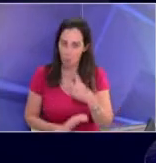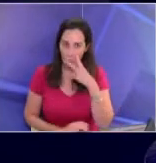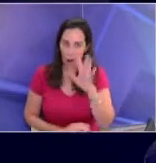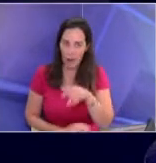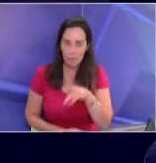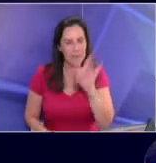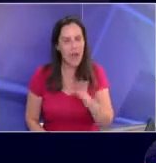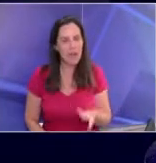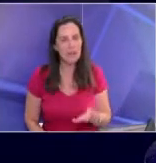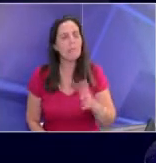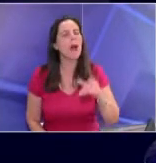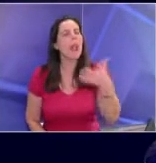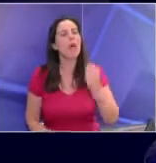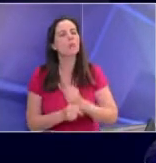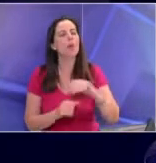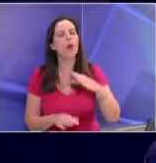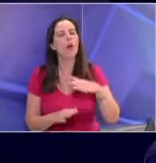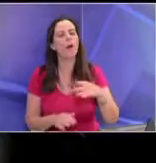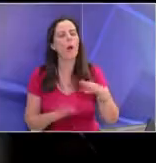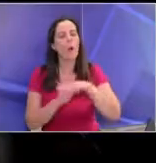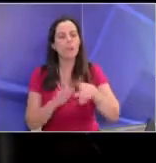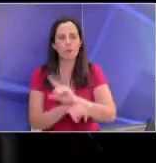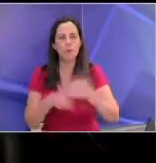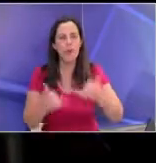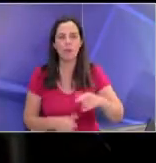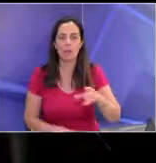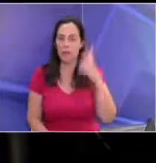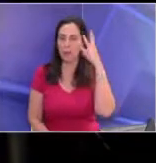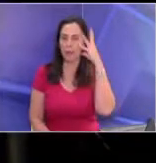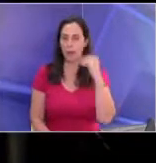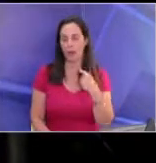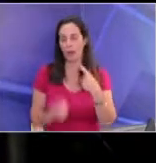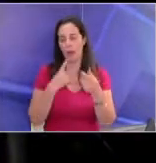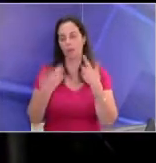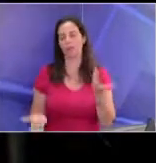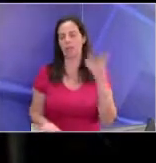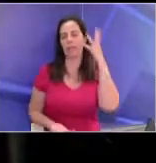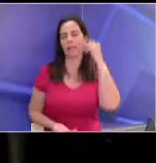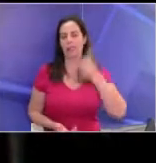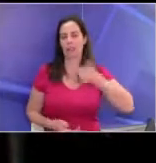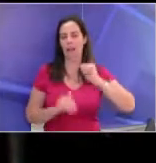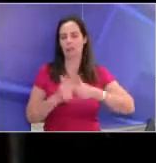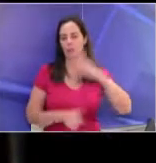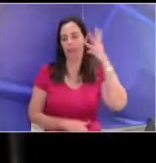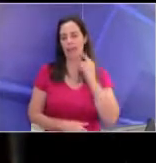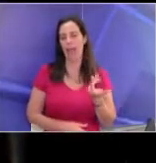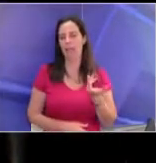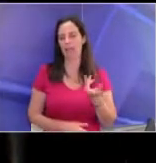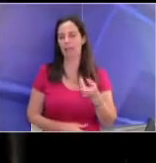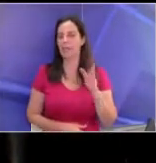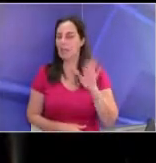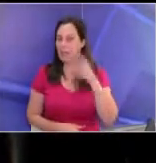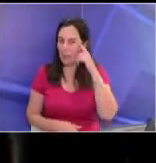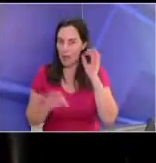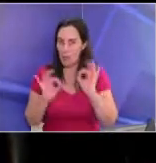דרור מתנגד אליו, מה האינטרס להביא חוק כזה בתקופה כזו? קודם כל, היא נהנית מהדיון ומההתעסקות okay. בה ובמשרדה. דבר שני, יש